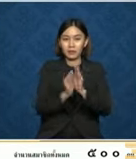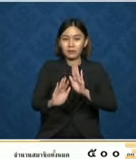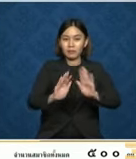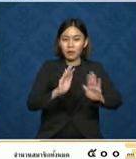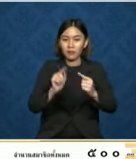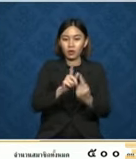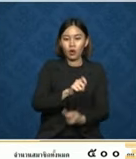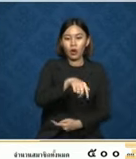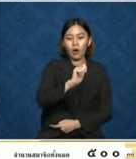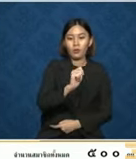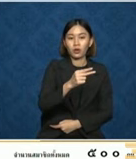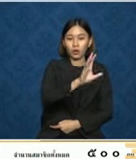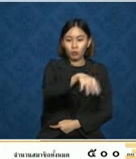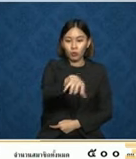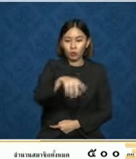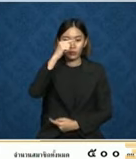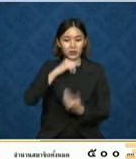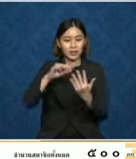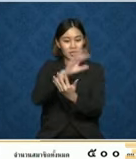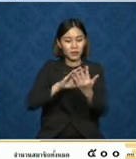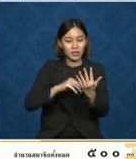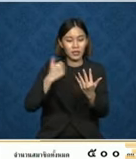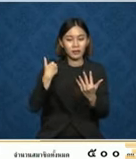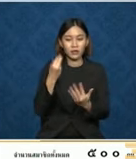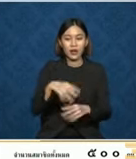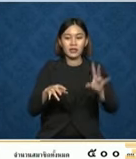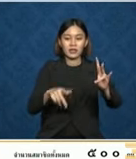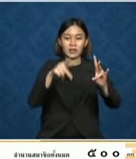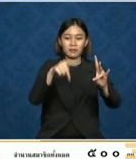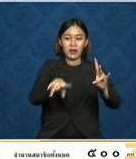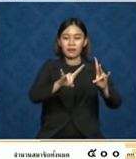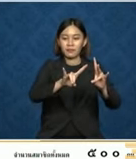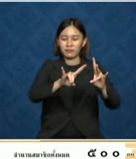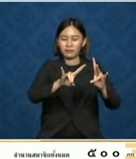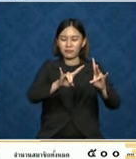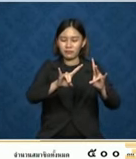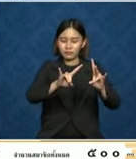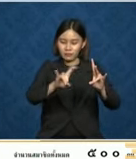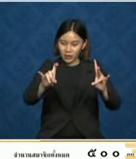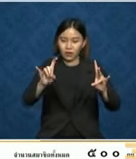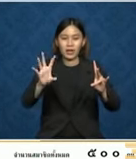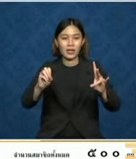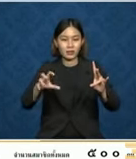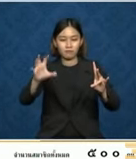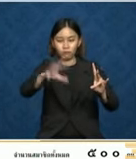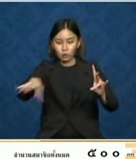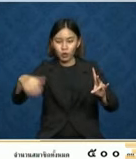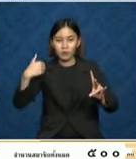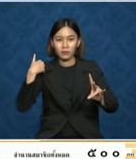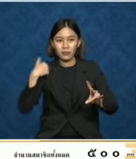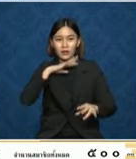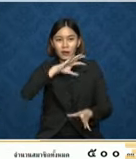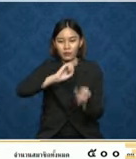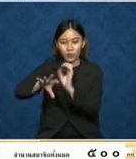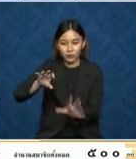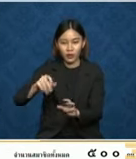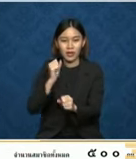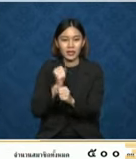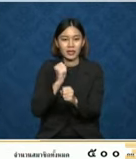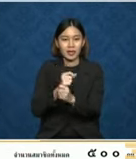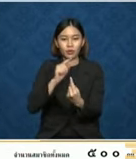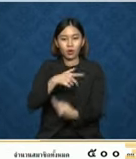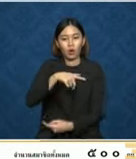นองค์กรปกครองส่วนท้องถิ่นในประเทศที่มีอยู่ 7,850 แห่งกลับมีสถานที่กำจัดขยะที่ดำเนิน